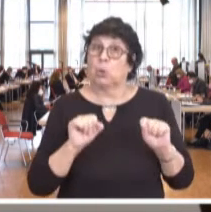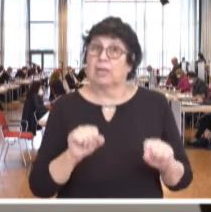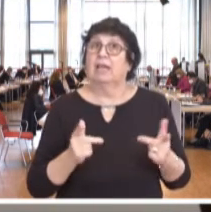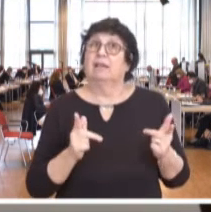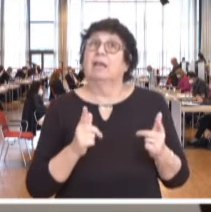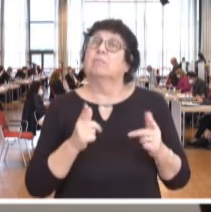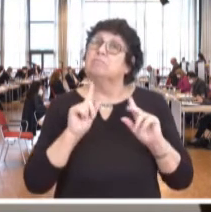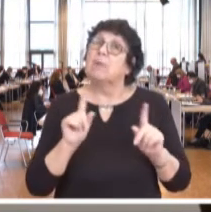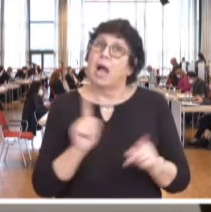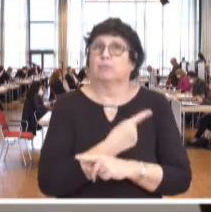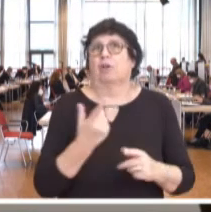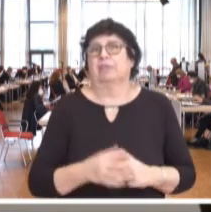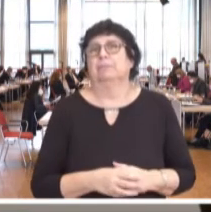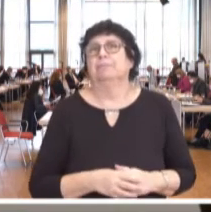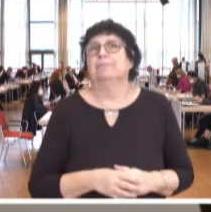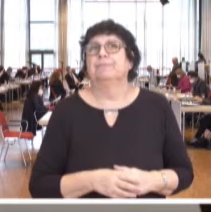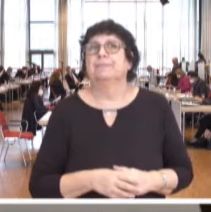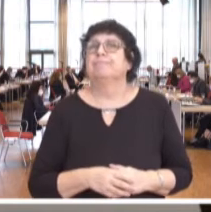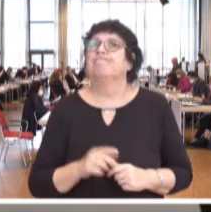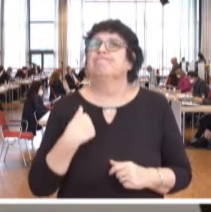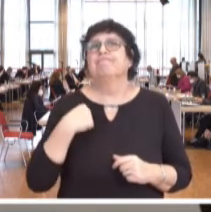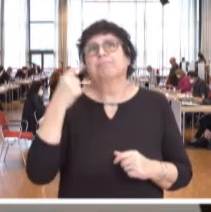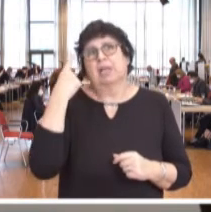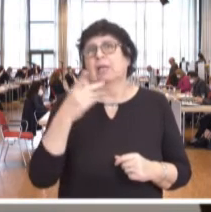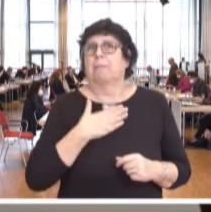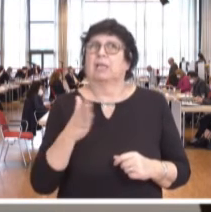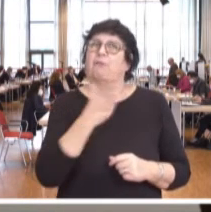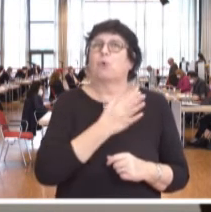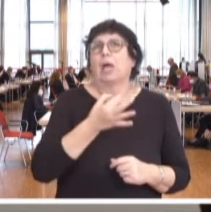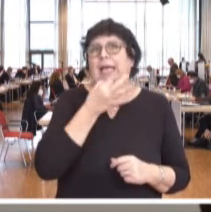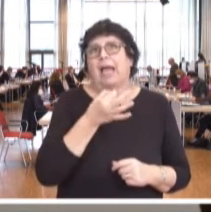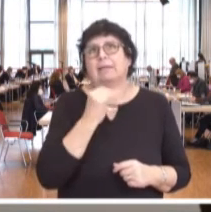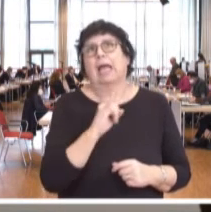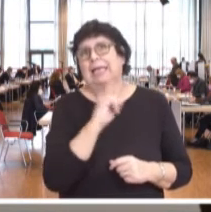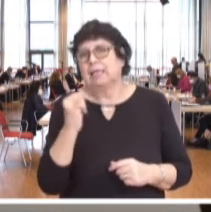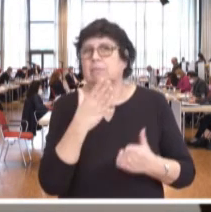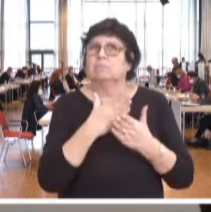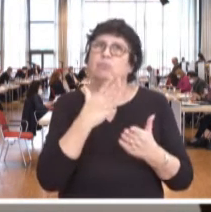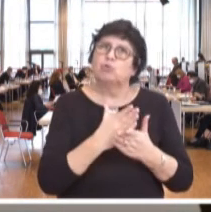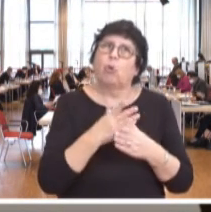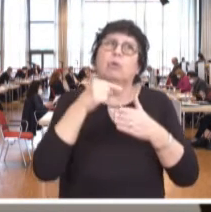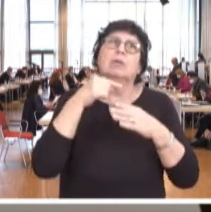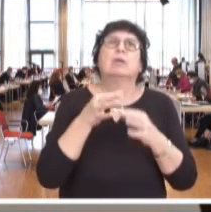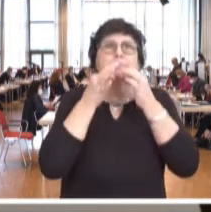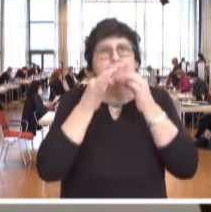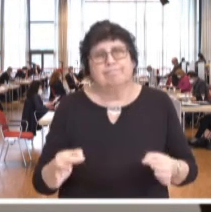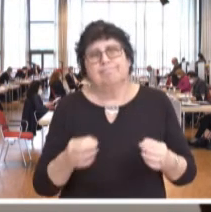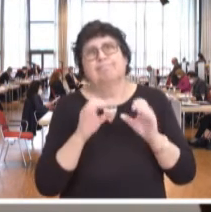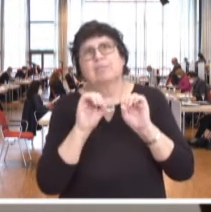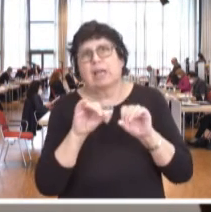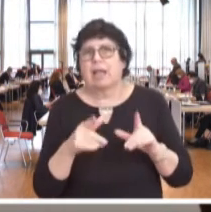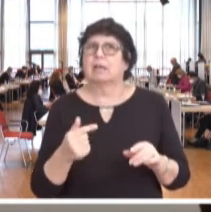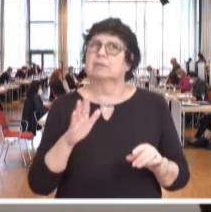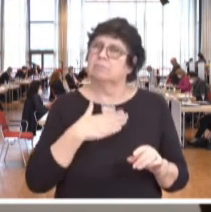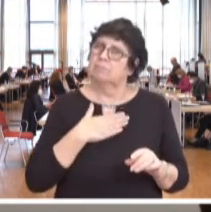ist, ganz abzuschaffen. Und ich meine, meine Vorrednerinnen, die haben es ja schon ausführlich dargelegt, da schließe